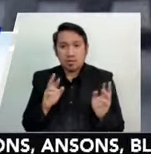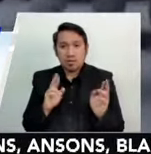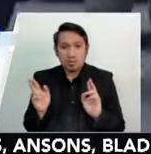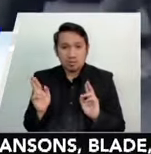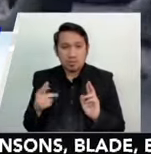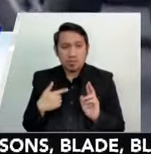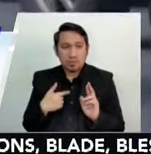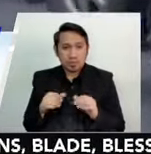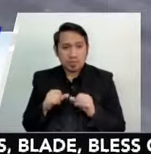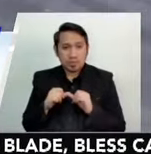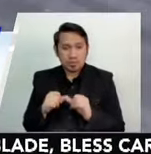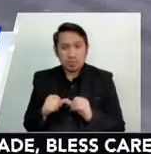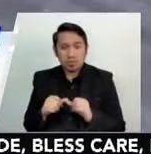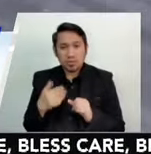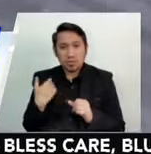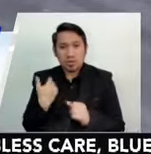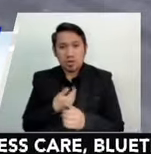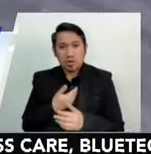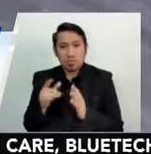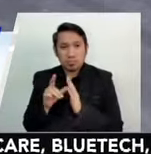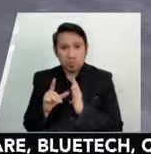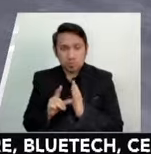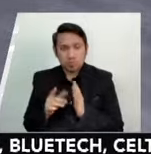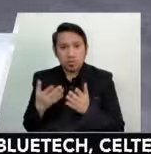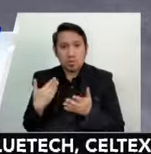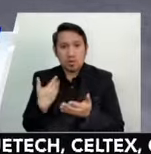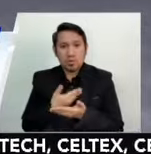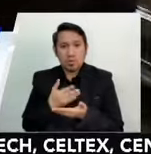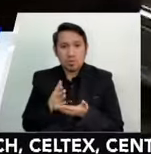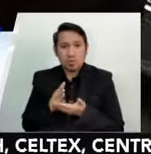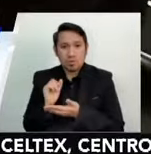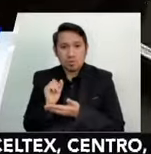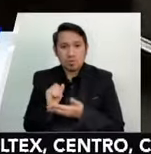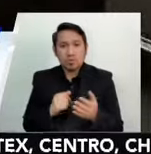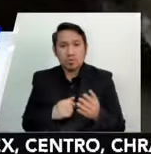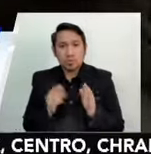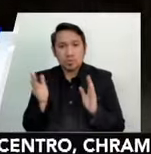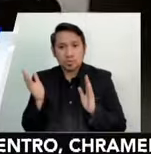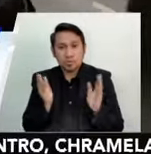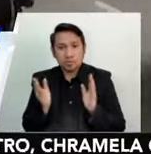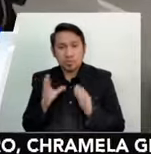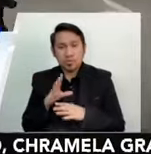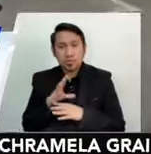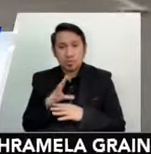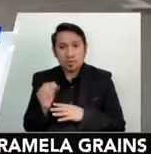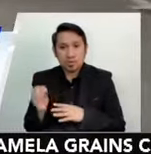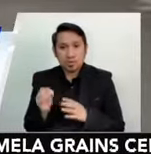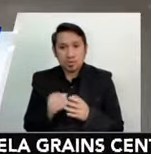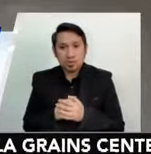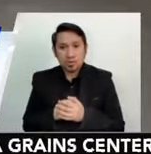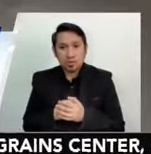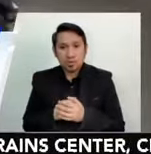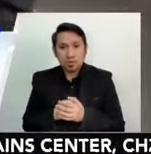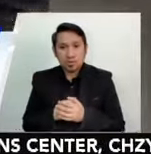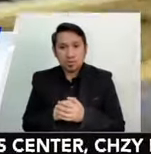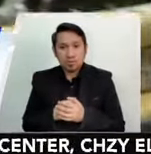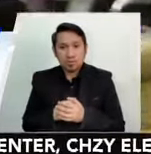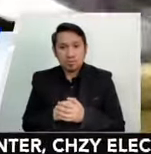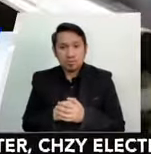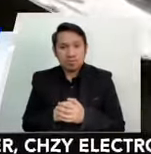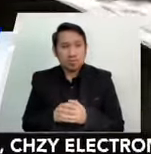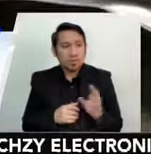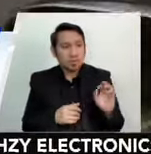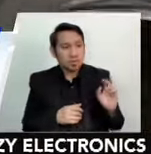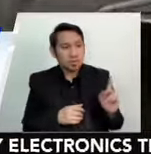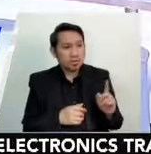ating legality, yung ating karapatan Opo. Bilang serbisyo at bilang mga mamamayan. Okay. Maiba naman po